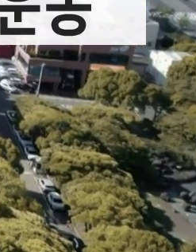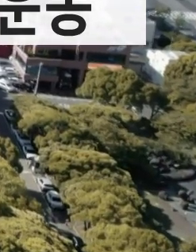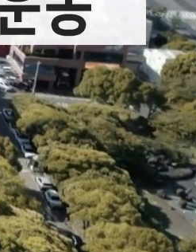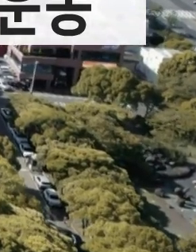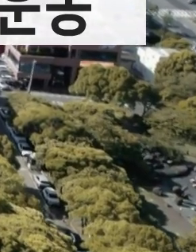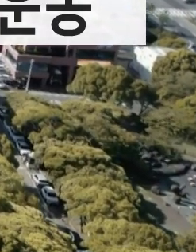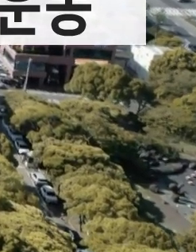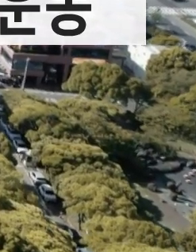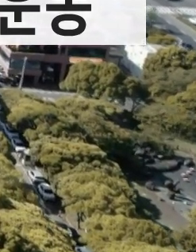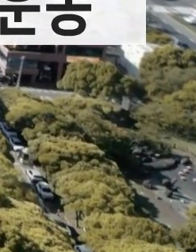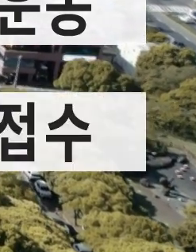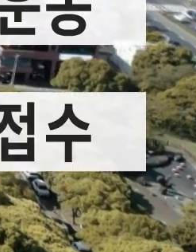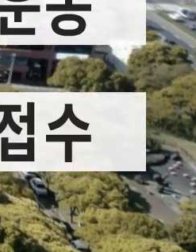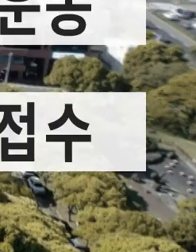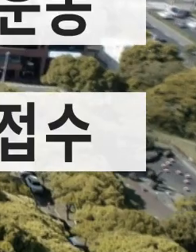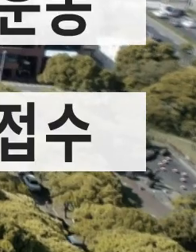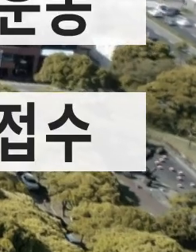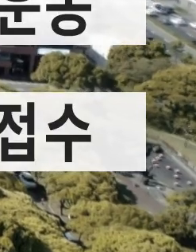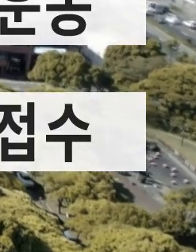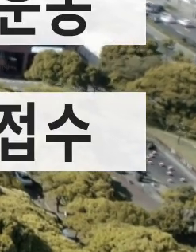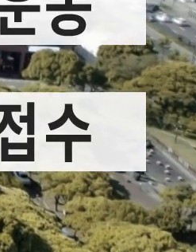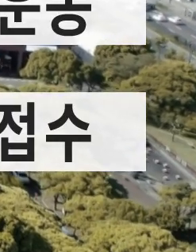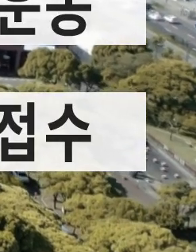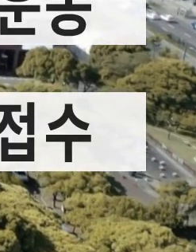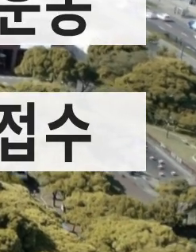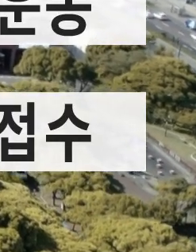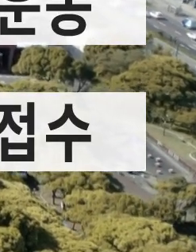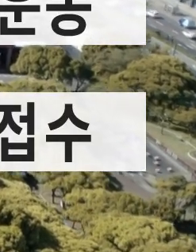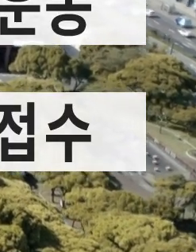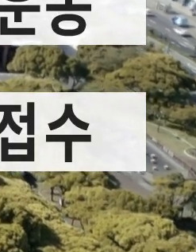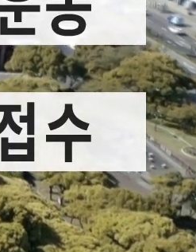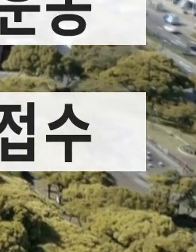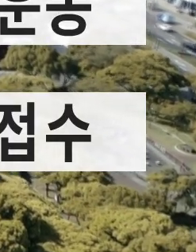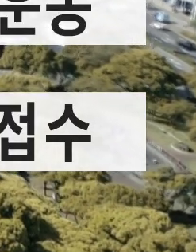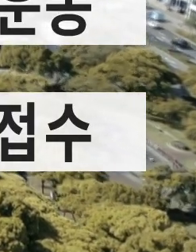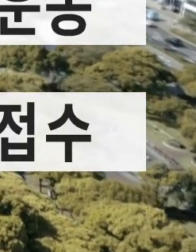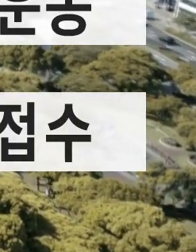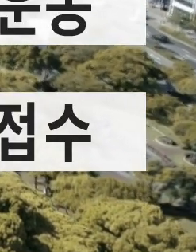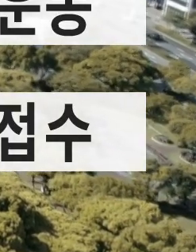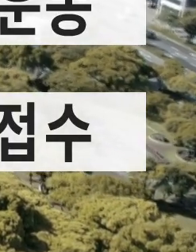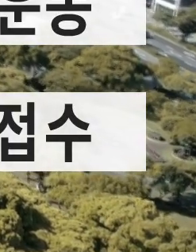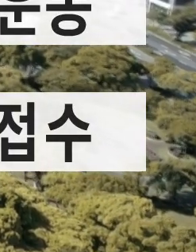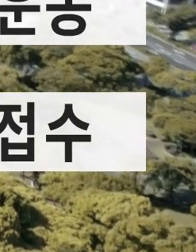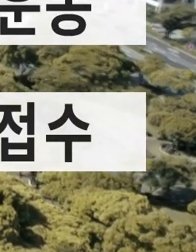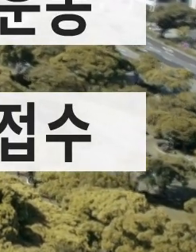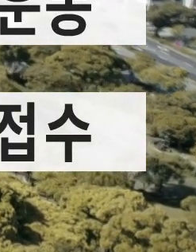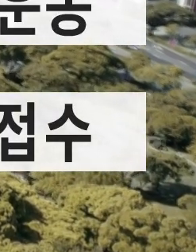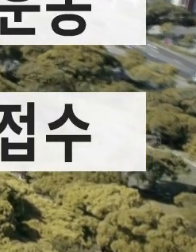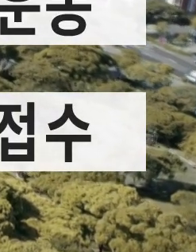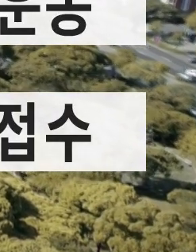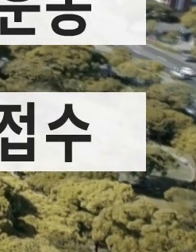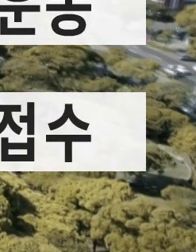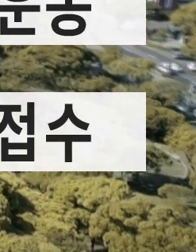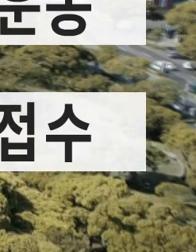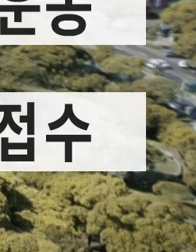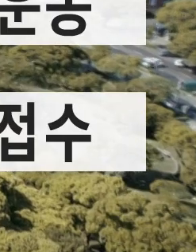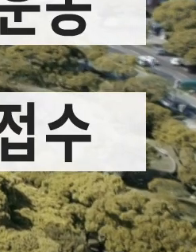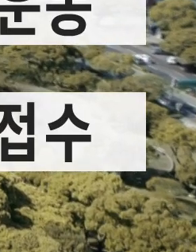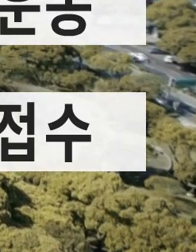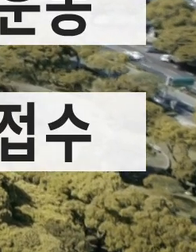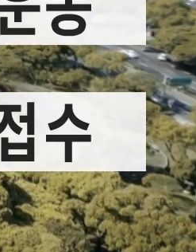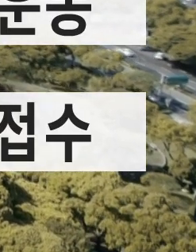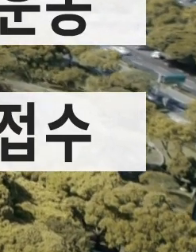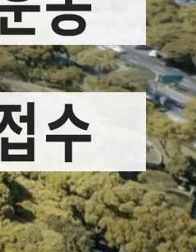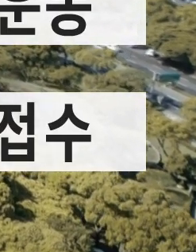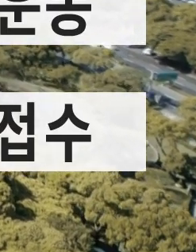설명회를 개최했습니다. 제주 4.3 희생자의 사실상 배우자와 양자를 인정하기 위한 신청